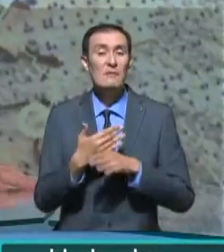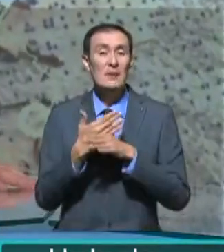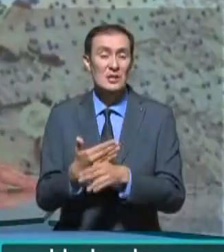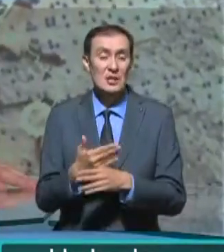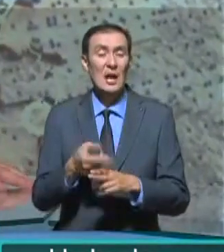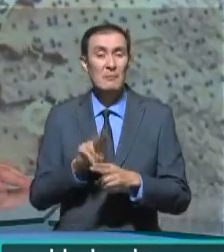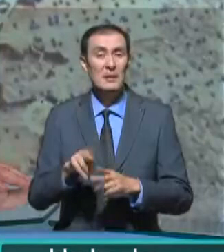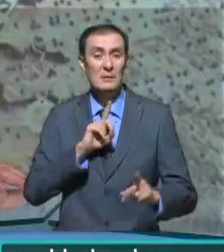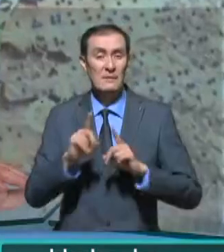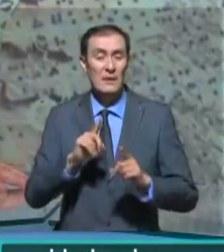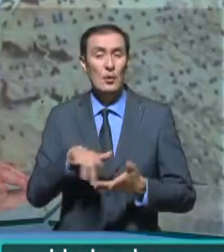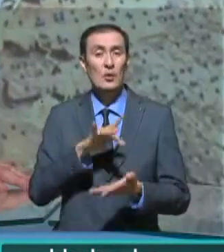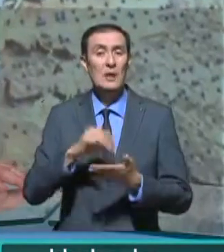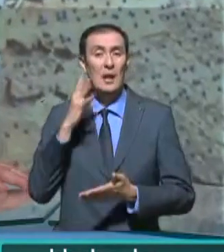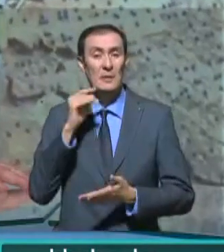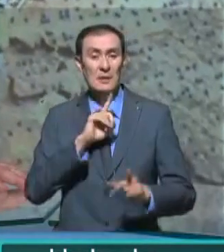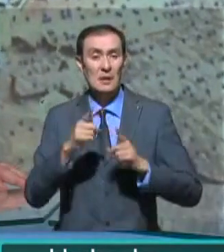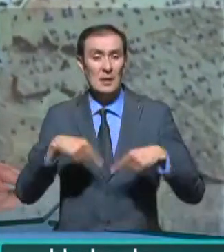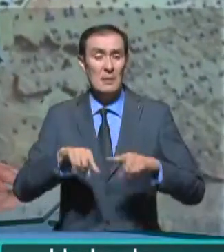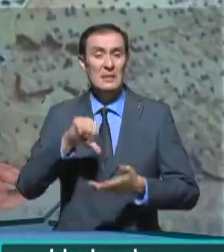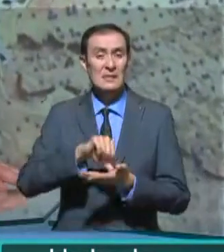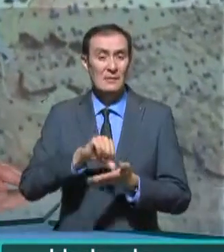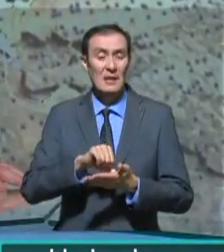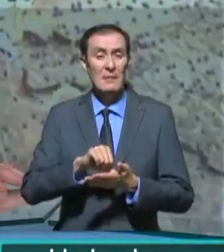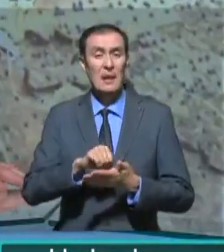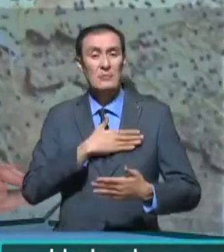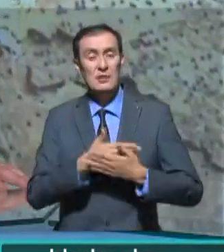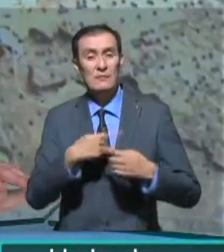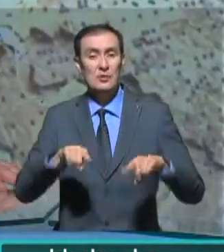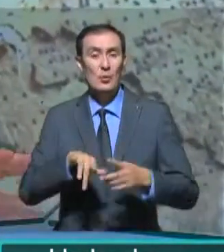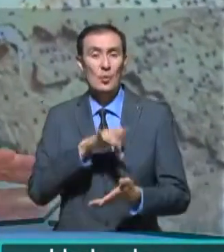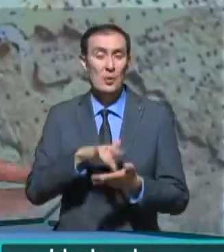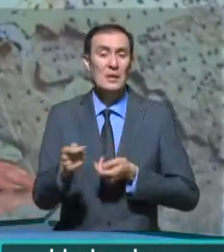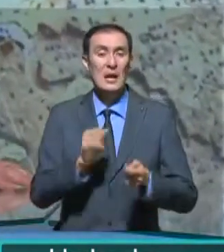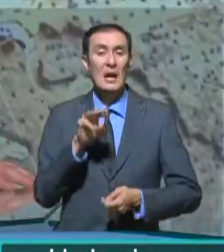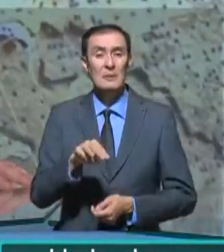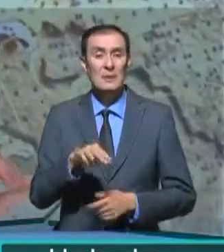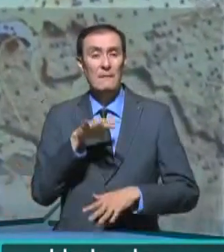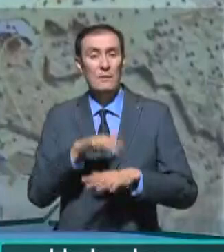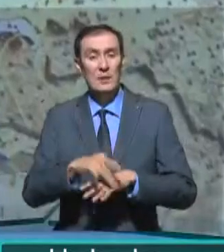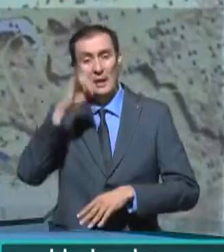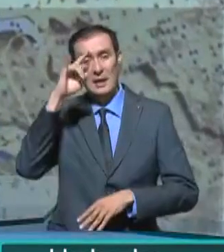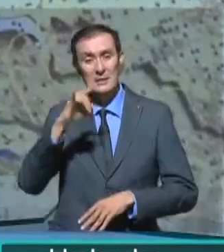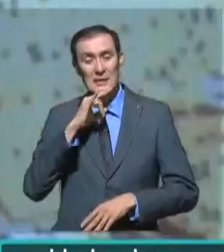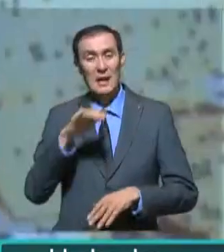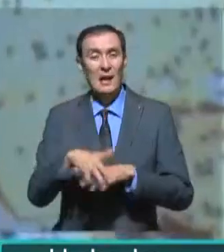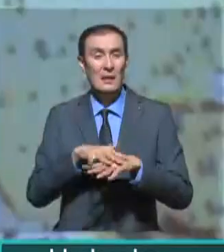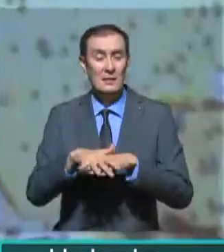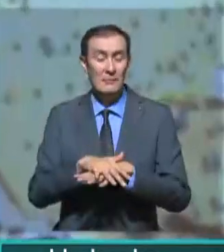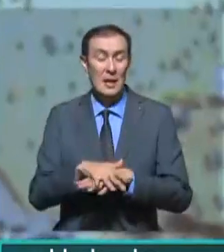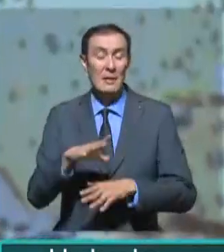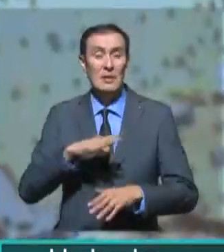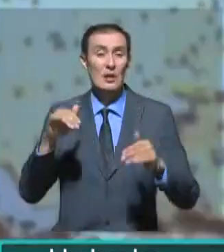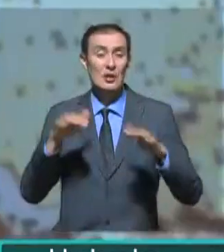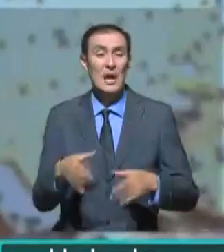поддержке. Об этом говорили сегодня в Алматы за круглым столом представители общественности города Кимата и социального фонда «Казахстан Халкына». Было